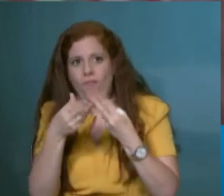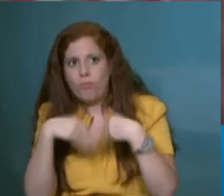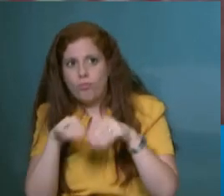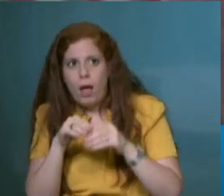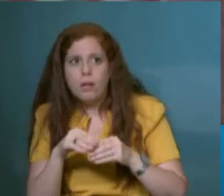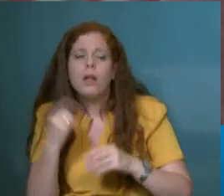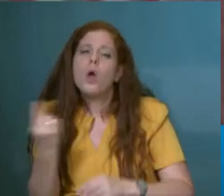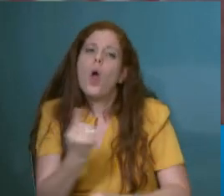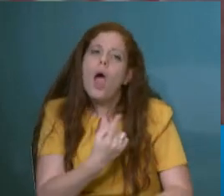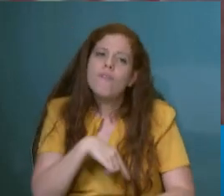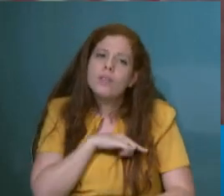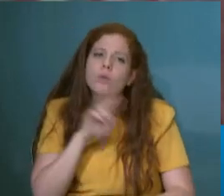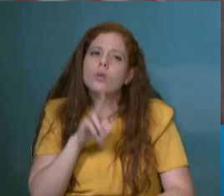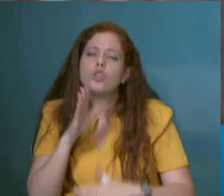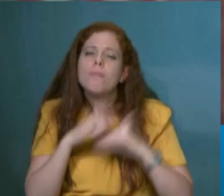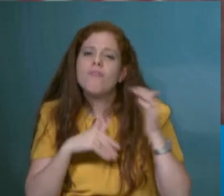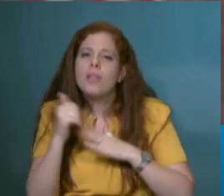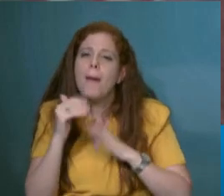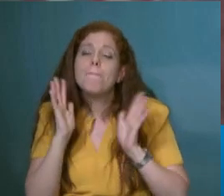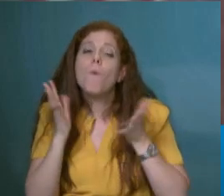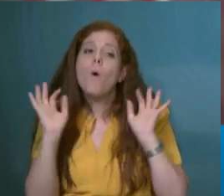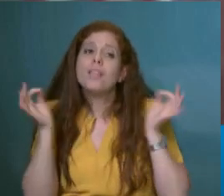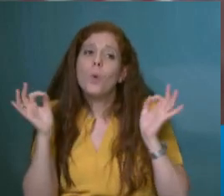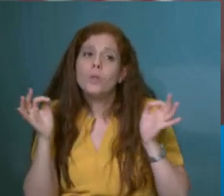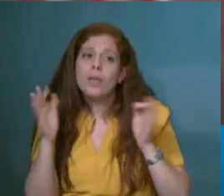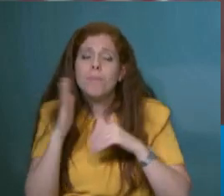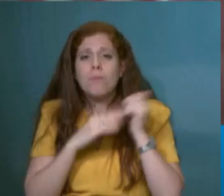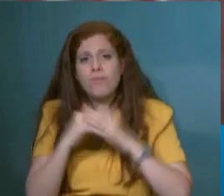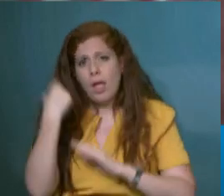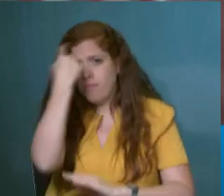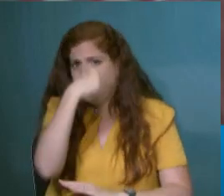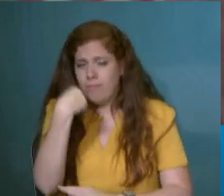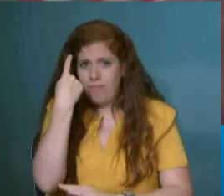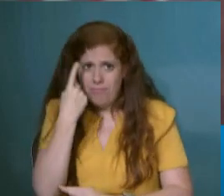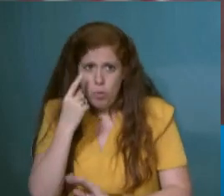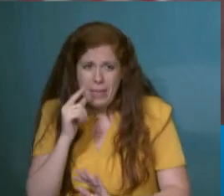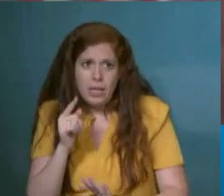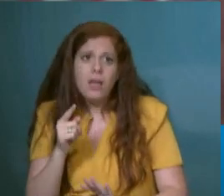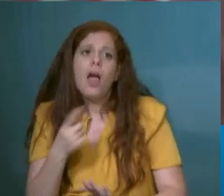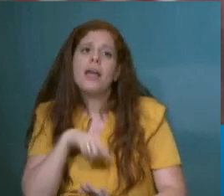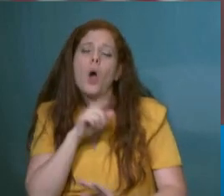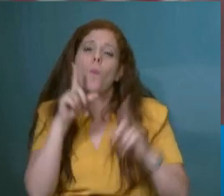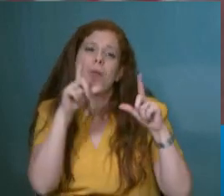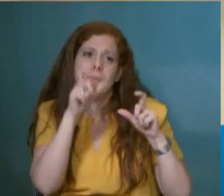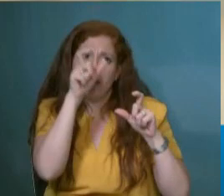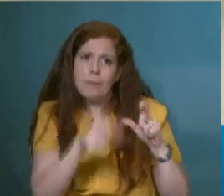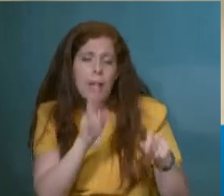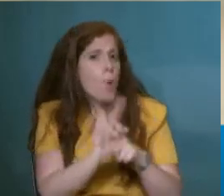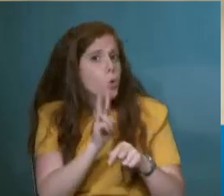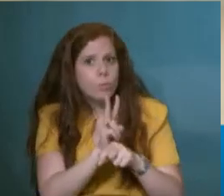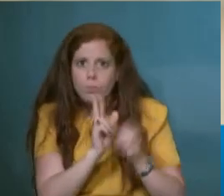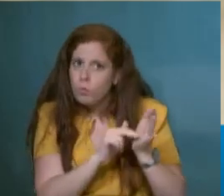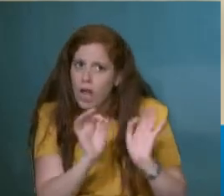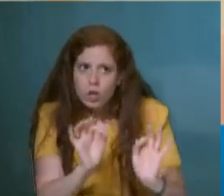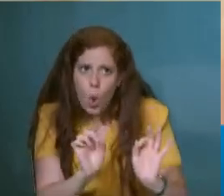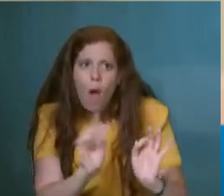ואחד מאיתנו יש מבנה מאוד מאוד ייחודי, מבנה ביומטרי. אנחנו מצלמים את הבן אדם, לא שומרים תמונה שלו, אבל שומרים את